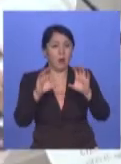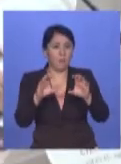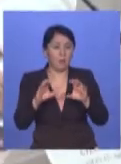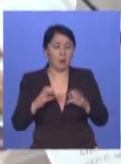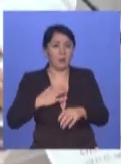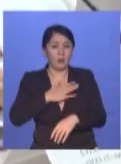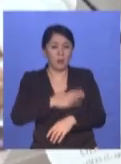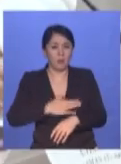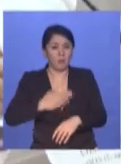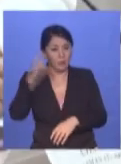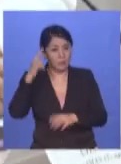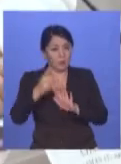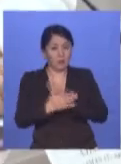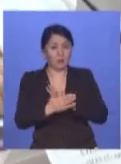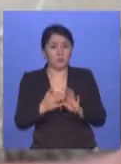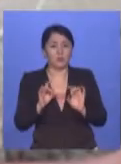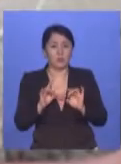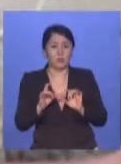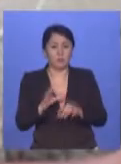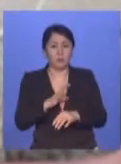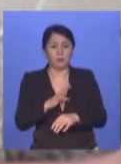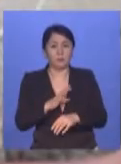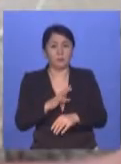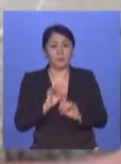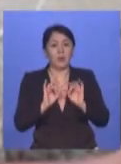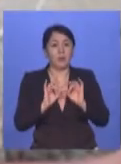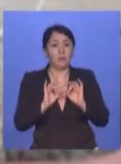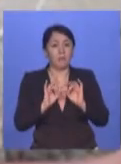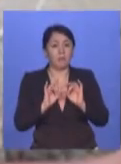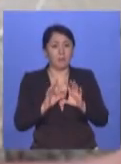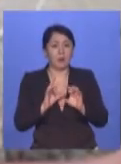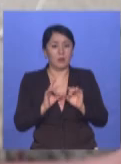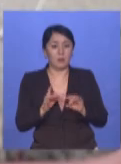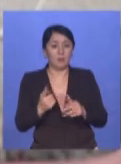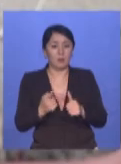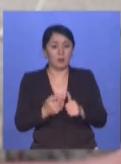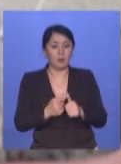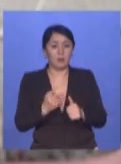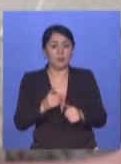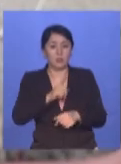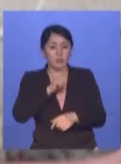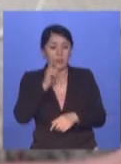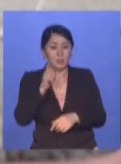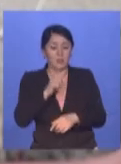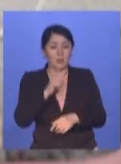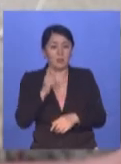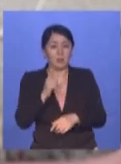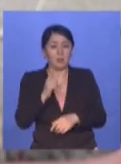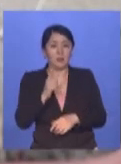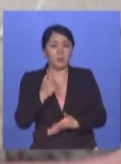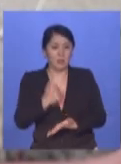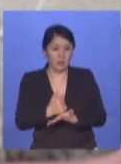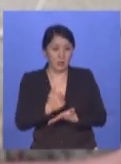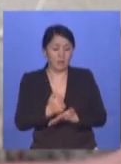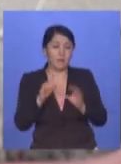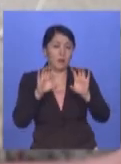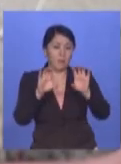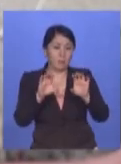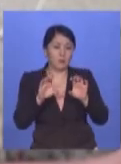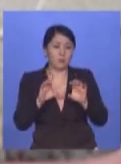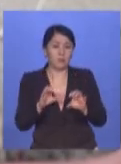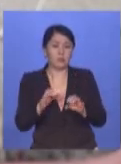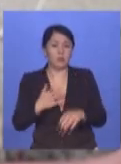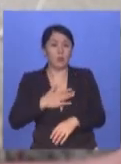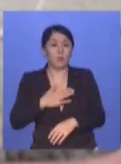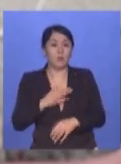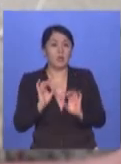қаншалықты хабардар екені туралы баяндады. Менің баяндамамның атауы жастар ата заңын ардақты арқауы.